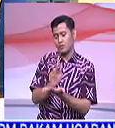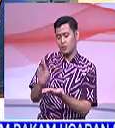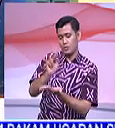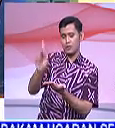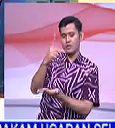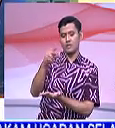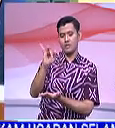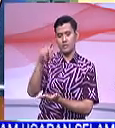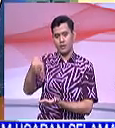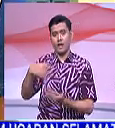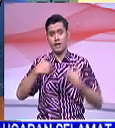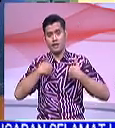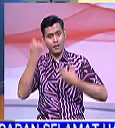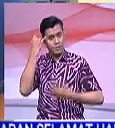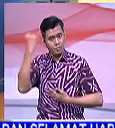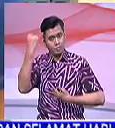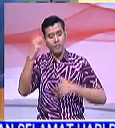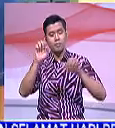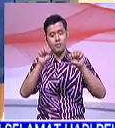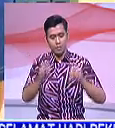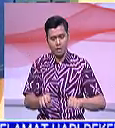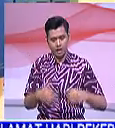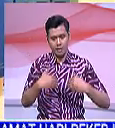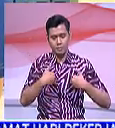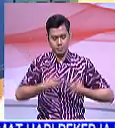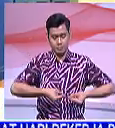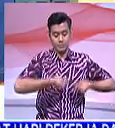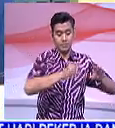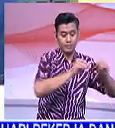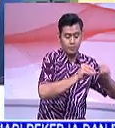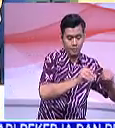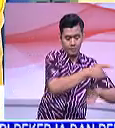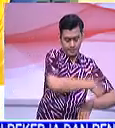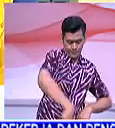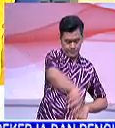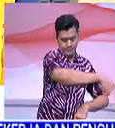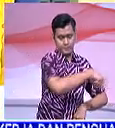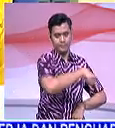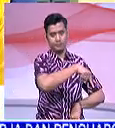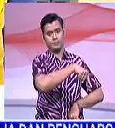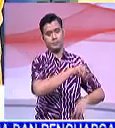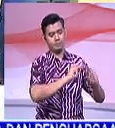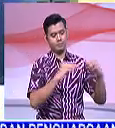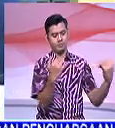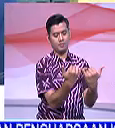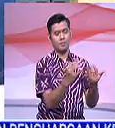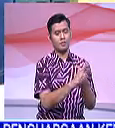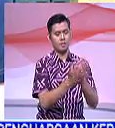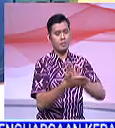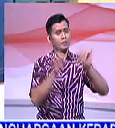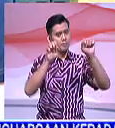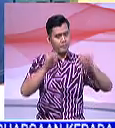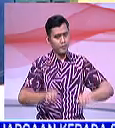bukan sahaja ada ilmu diskusi mereka tapi mereka curahkan mutu dengan masyarakat Enno hingga masyarakat mananya lipo